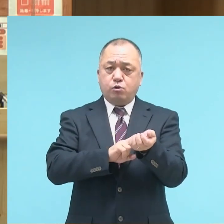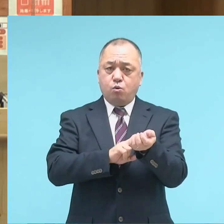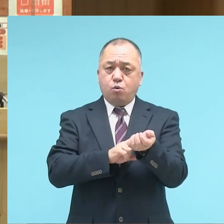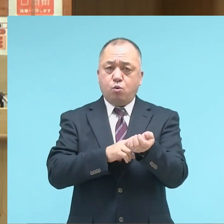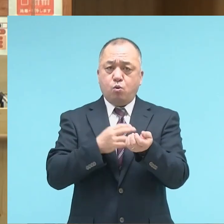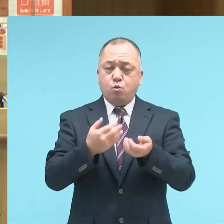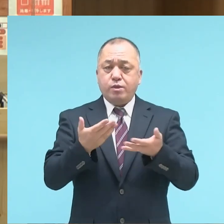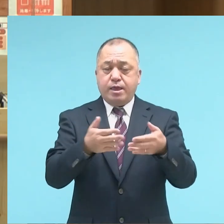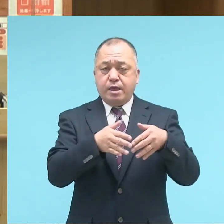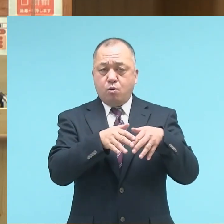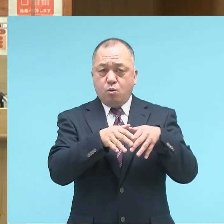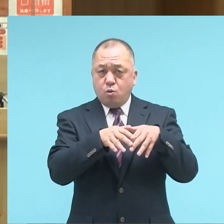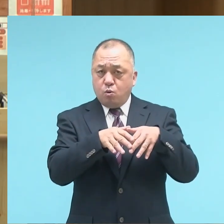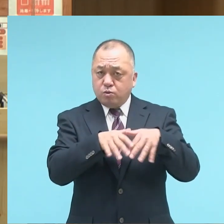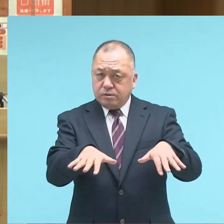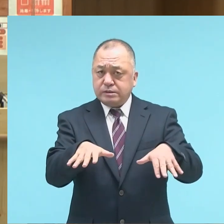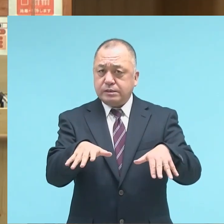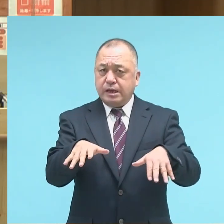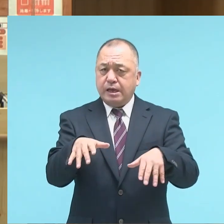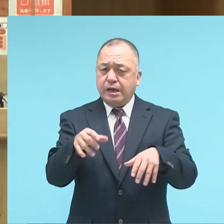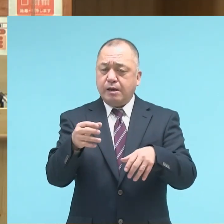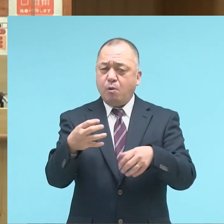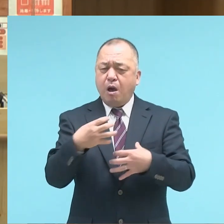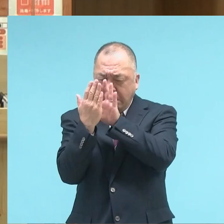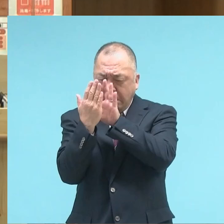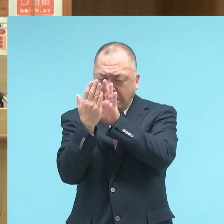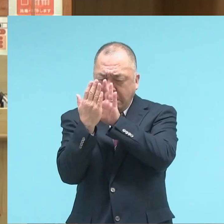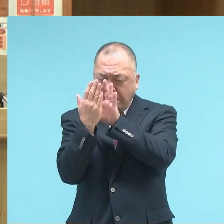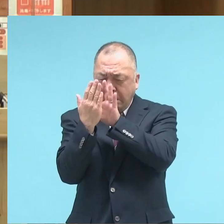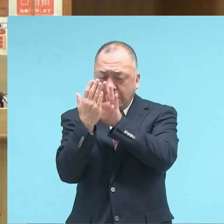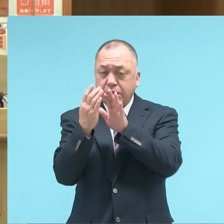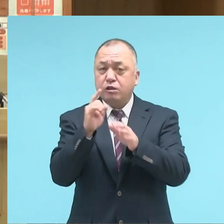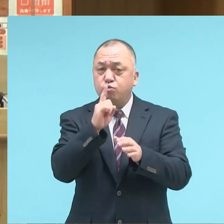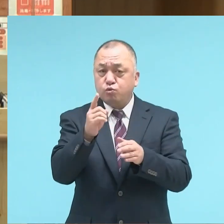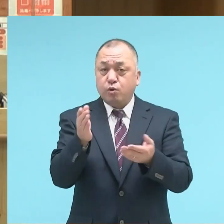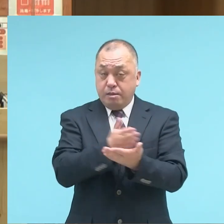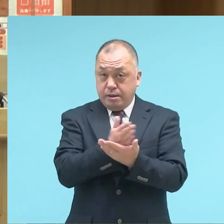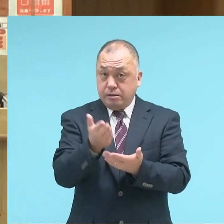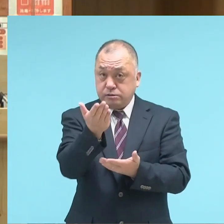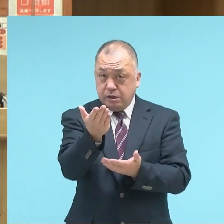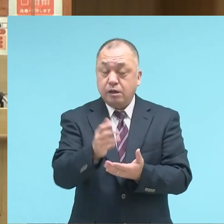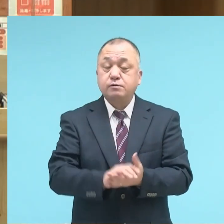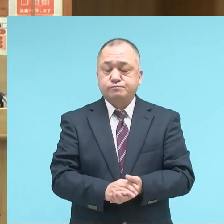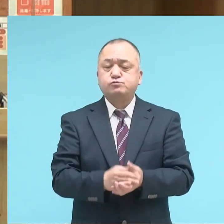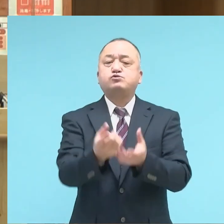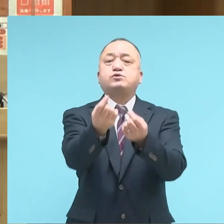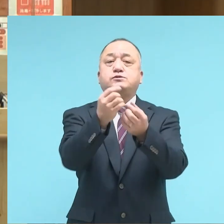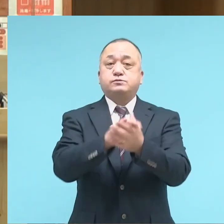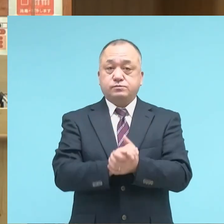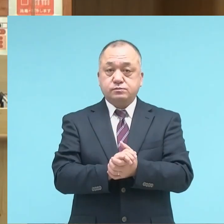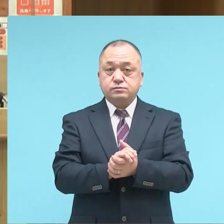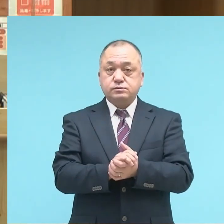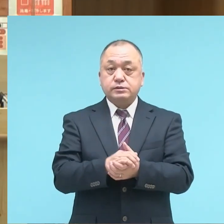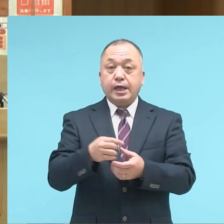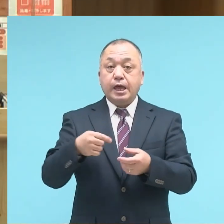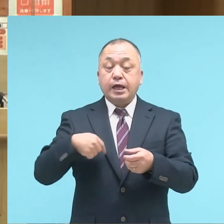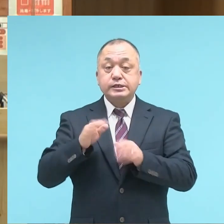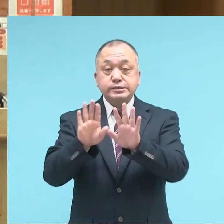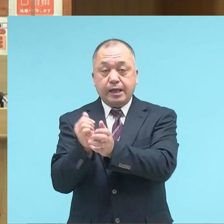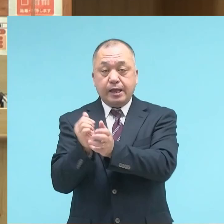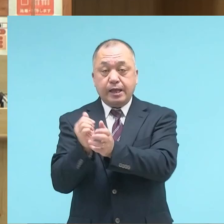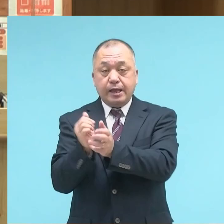という状況を踏まえてそういう判断をされるということなんでしょうか。 そうです、はい、 分かりました。自衛隊派遣について伺いた